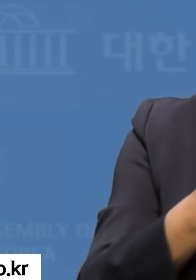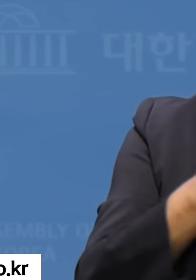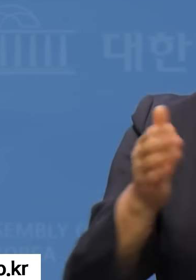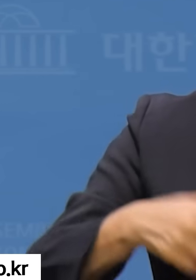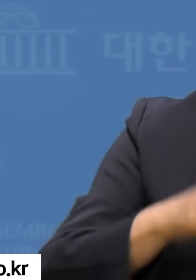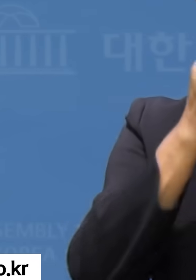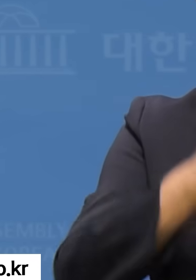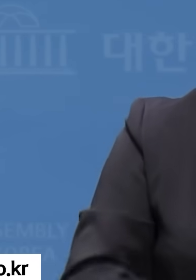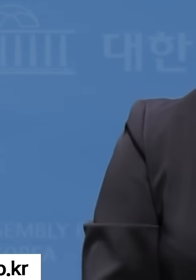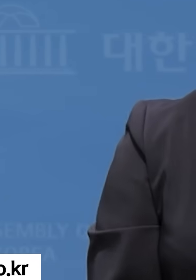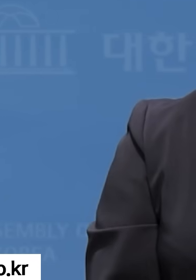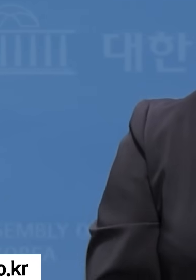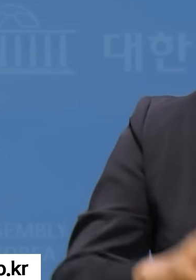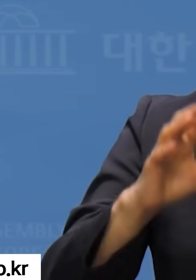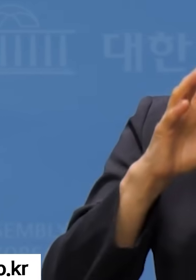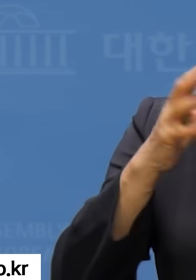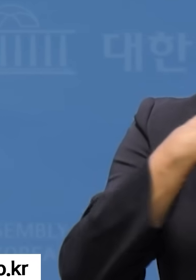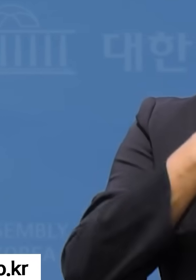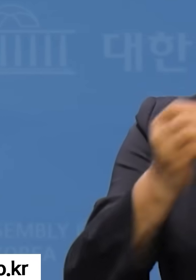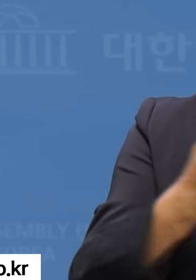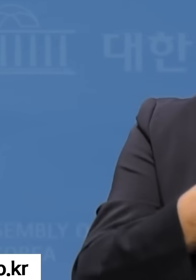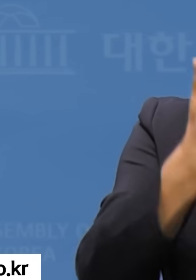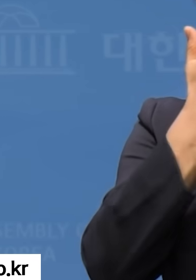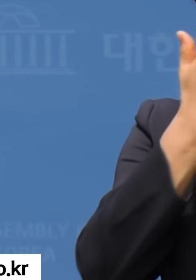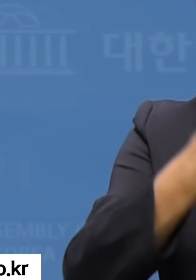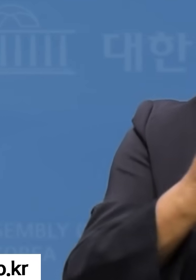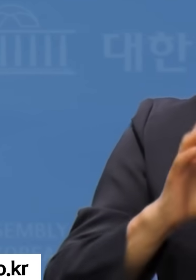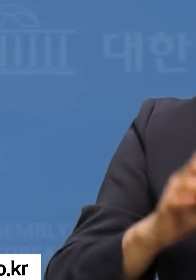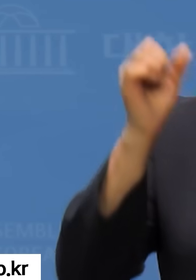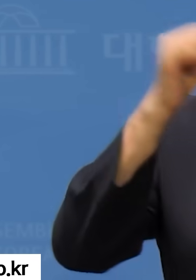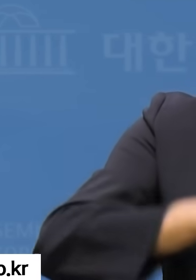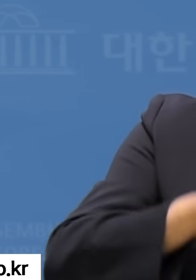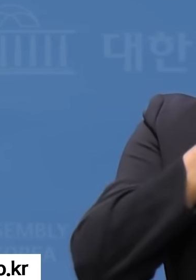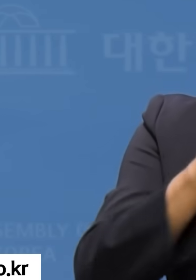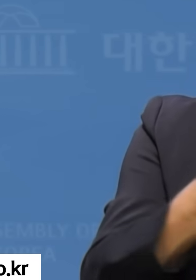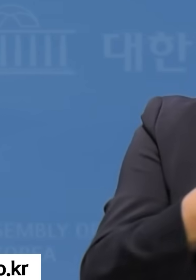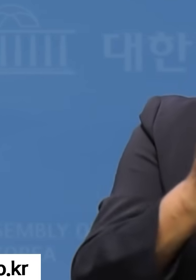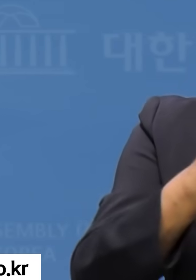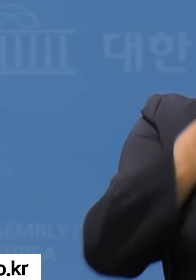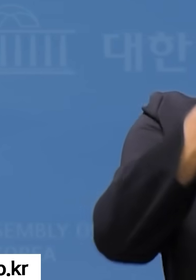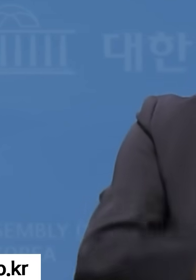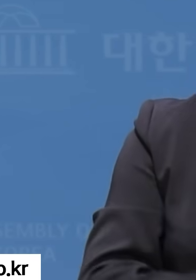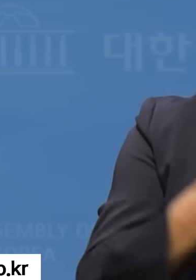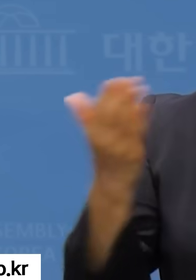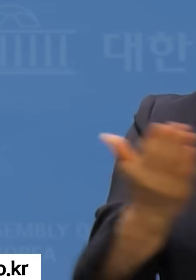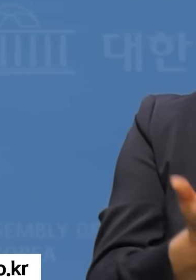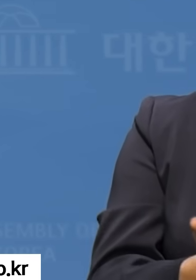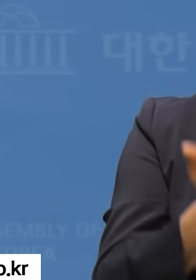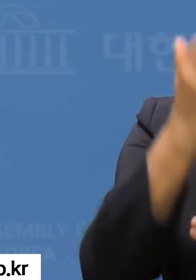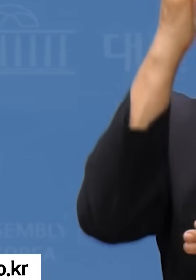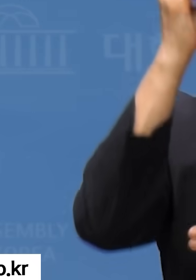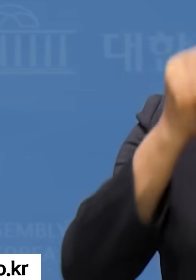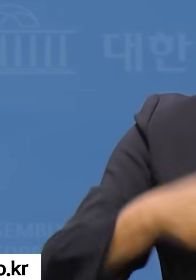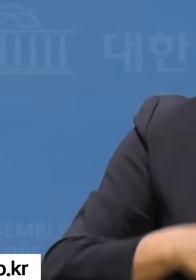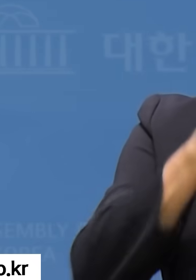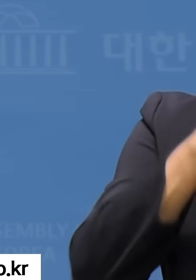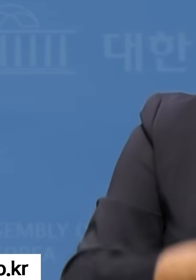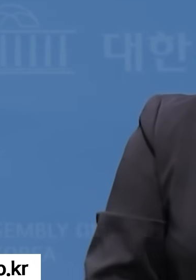됩니다. 국가안보에 둔감하면 나라가 망한다는 역사적 사실을 잊어서는 안